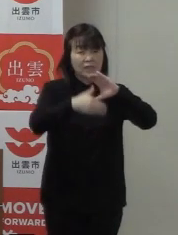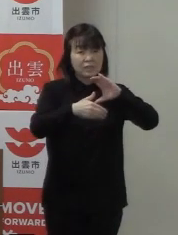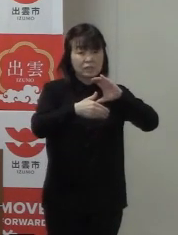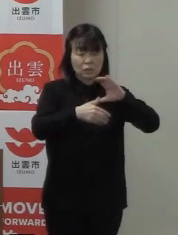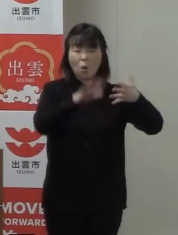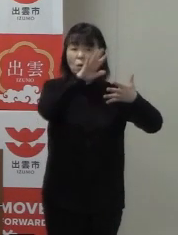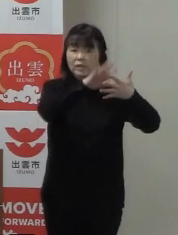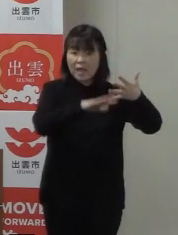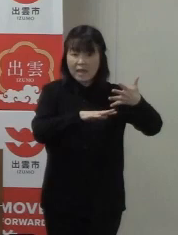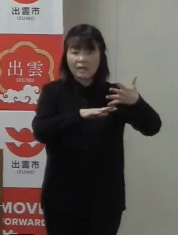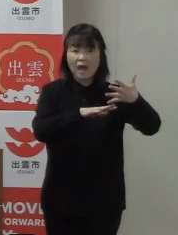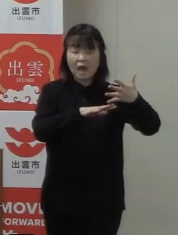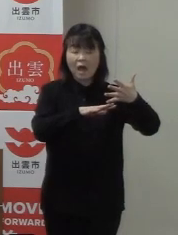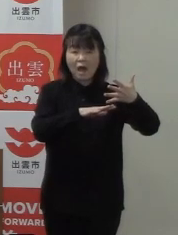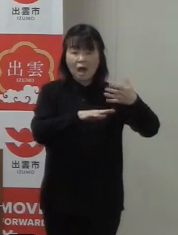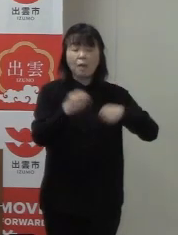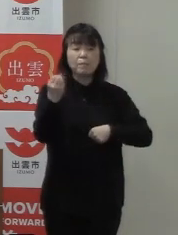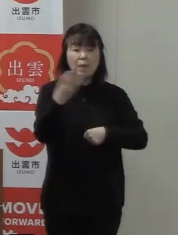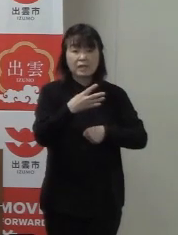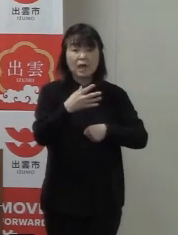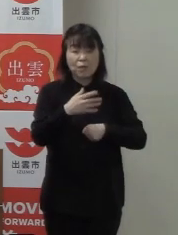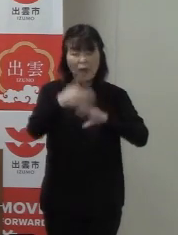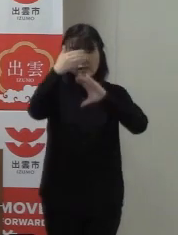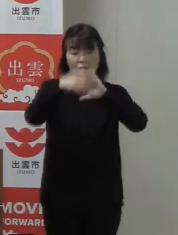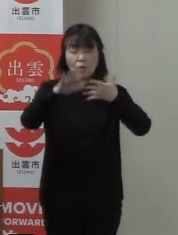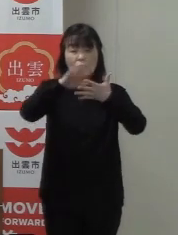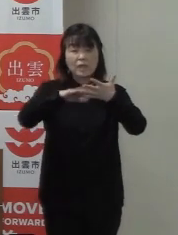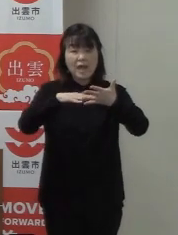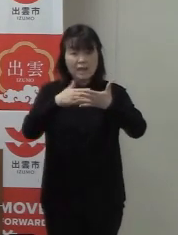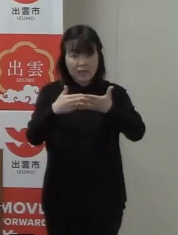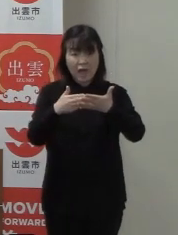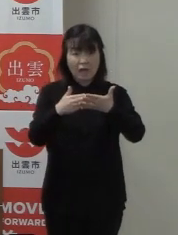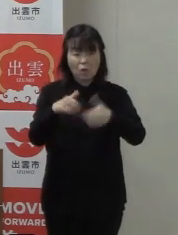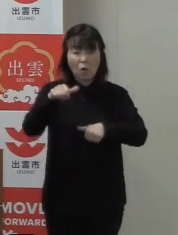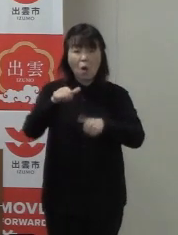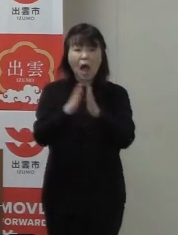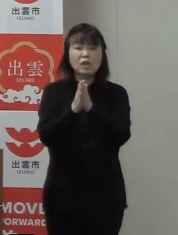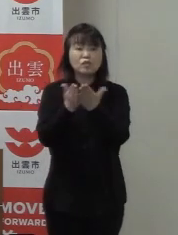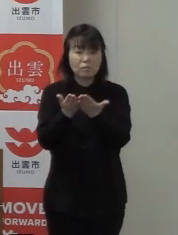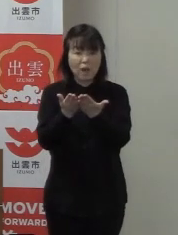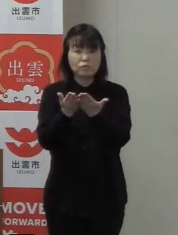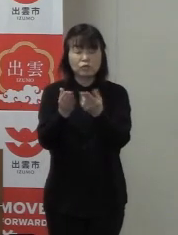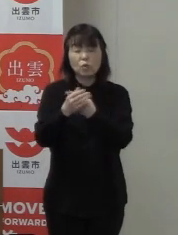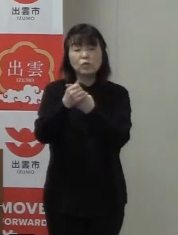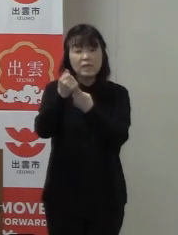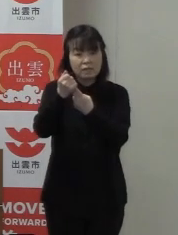と、データとデジタルアルバムの2つのプランがあるということでございます。